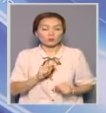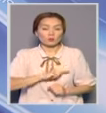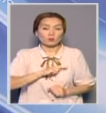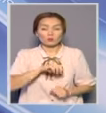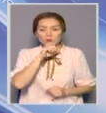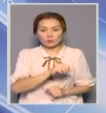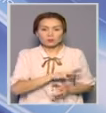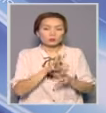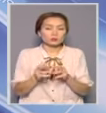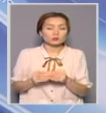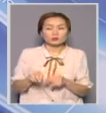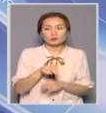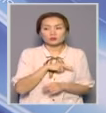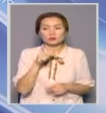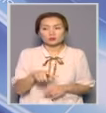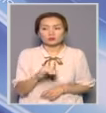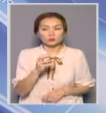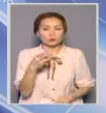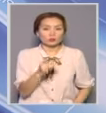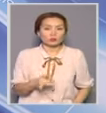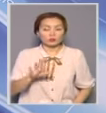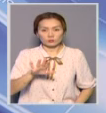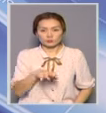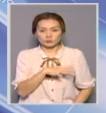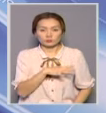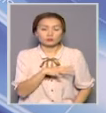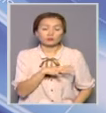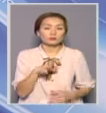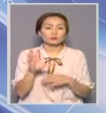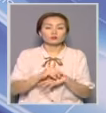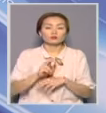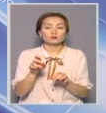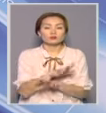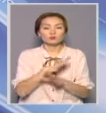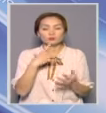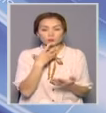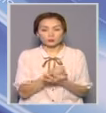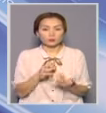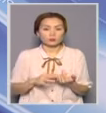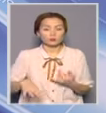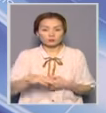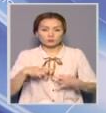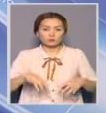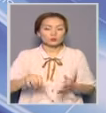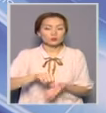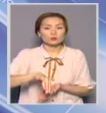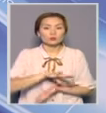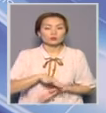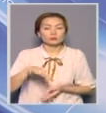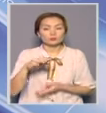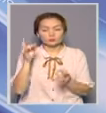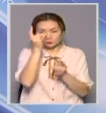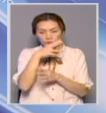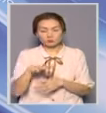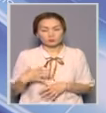Ембега Ишин», почетный гражданин Исатайского района, провела творческий вечер на родной земле. В нем приняли участие мастера